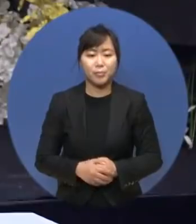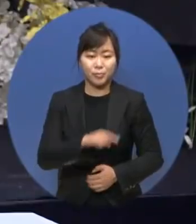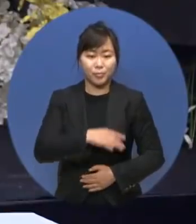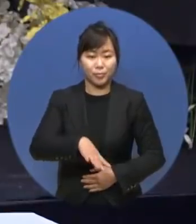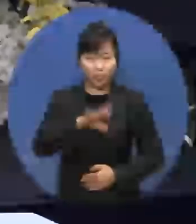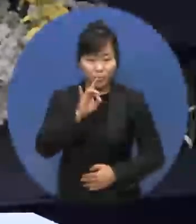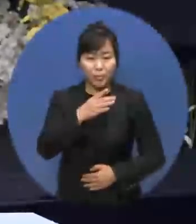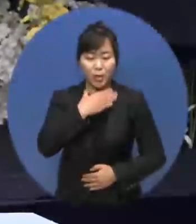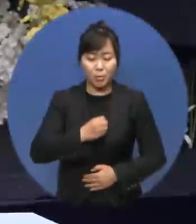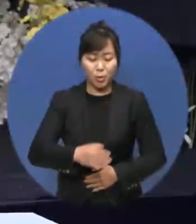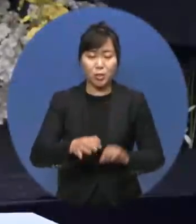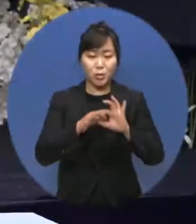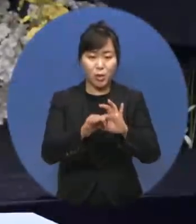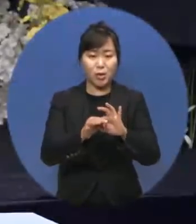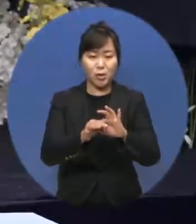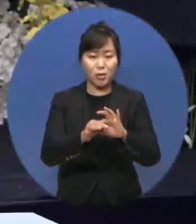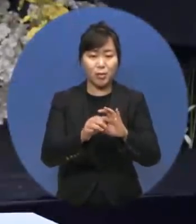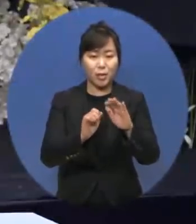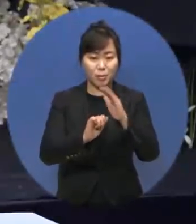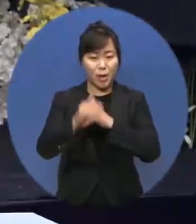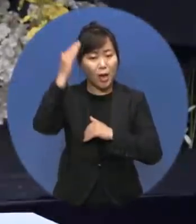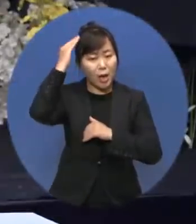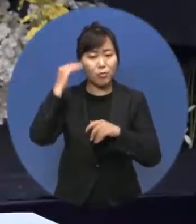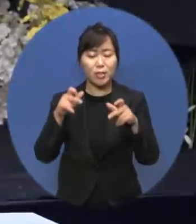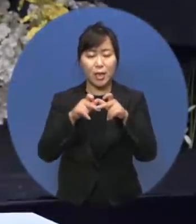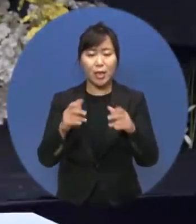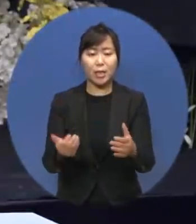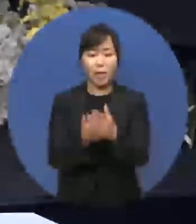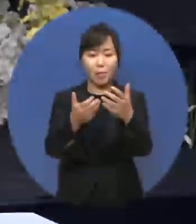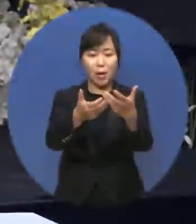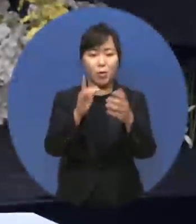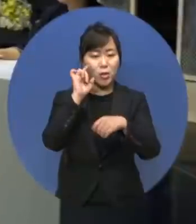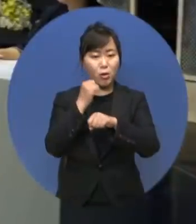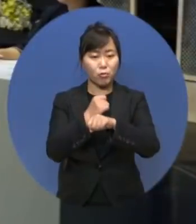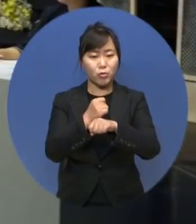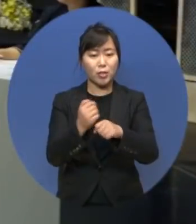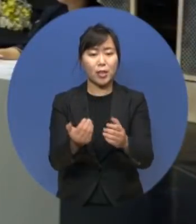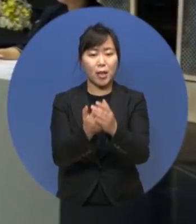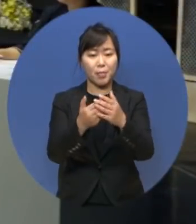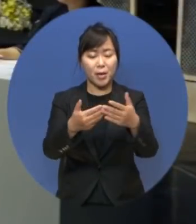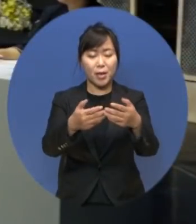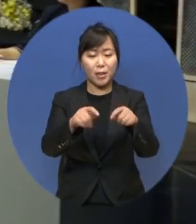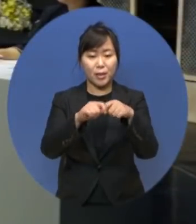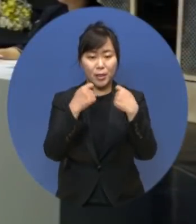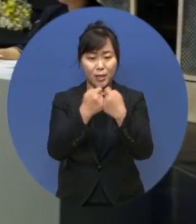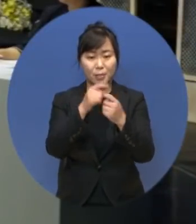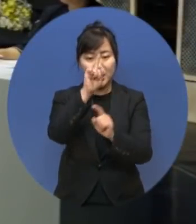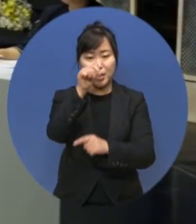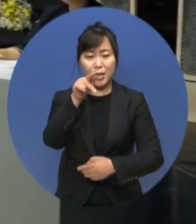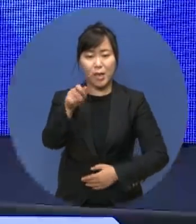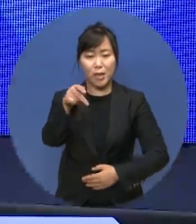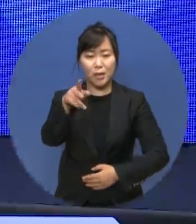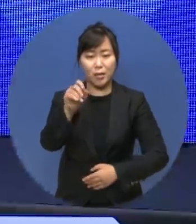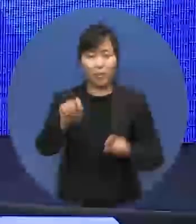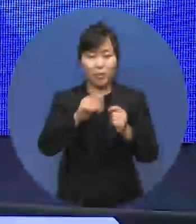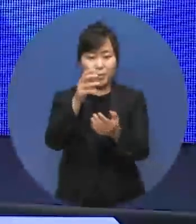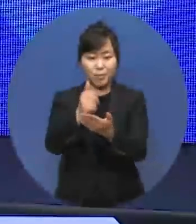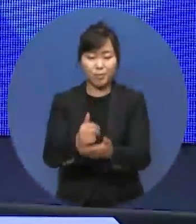먼저 복지 분야를 대표해서 한국장애인개발원 연구개발팀의 이혜경 팀장님 자리해 주셨습니다.